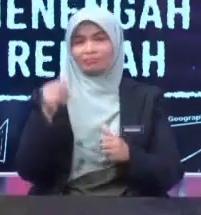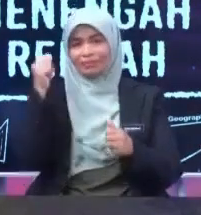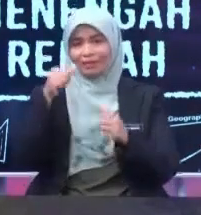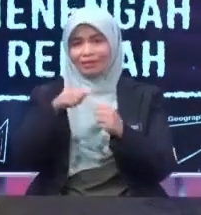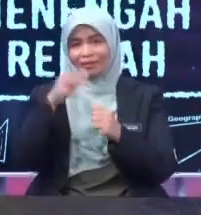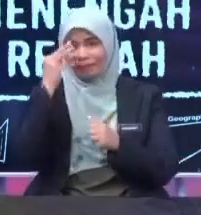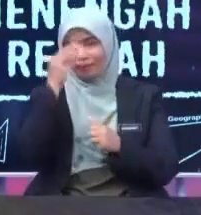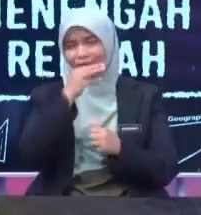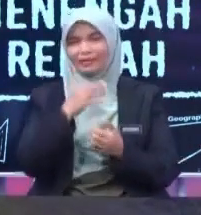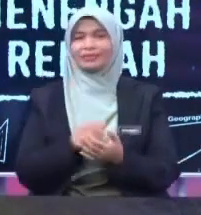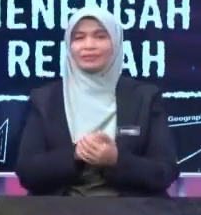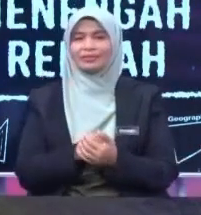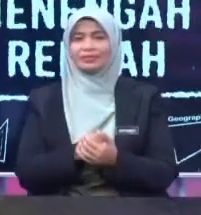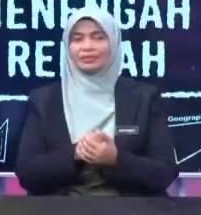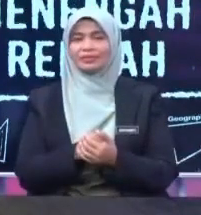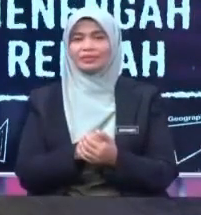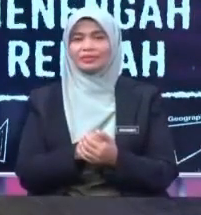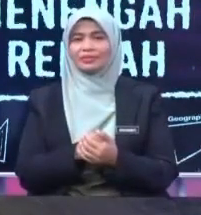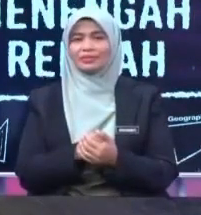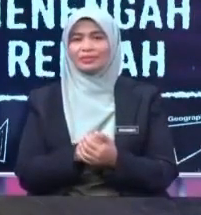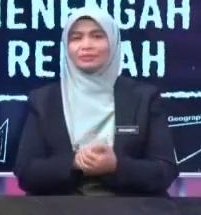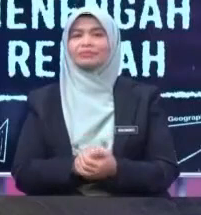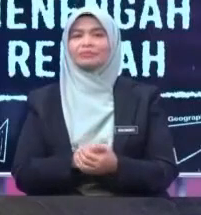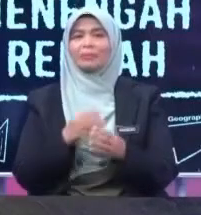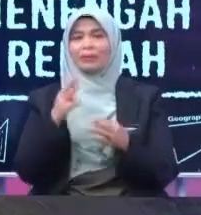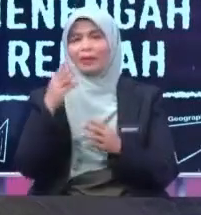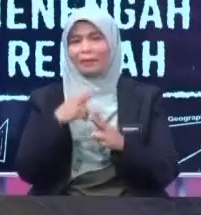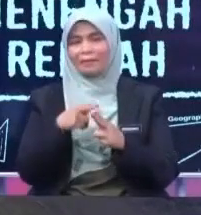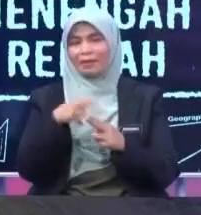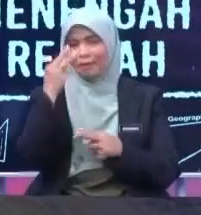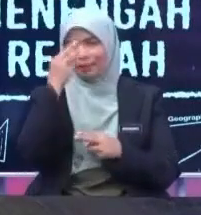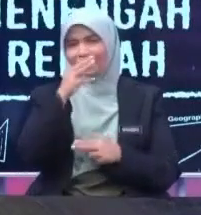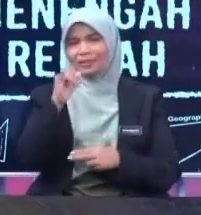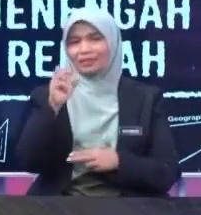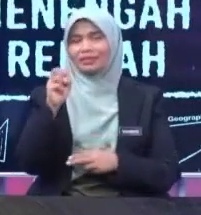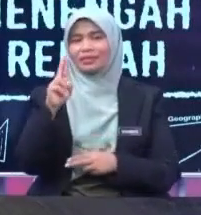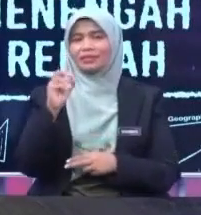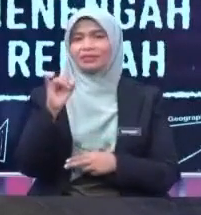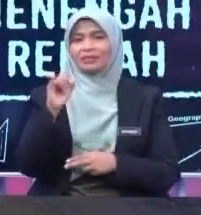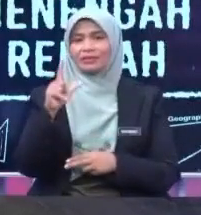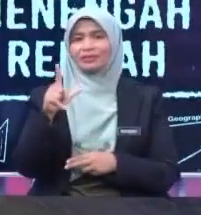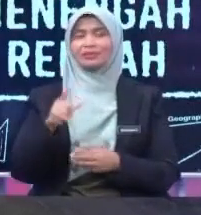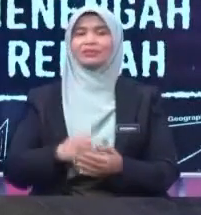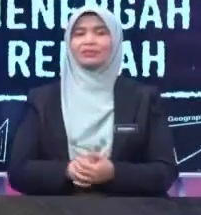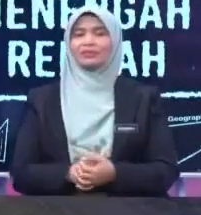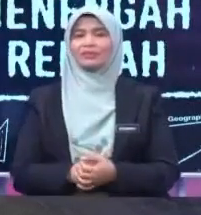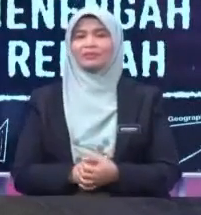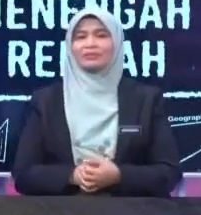sangkakala? Malaikat Israfil? Ya, betul Aiman. Betul Zizah? Betul. Nyari-nyari